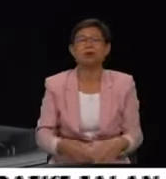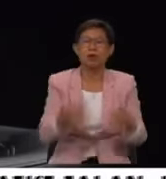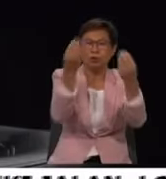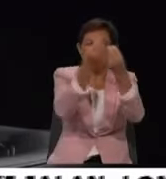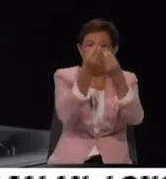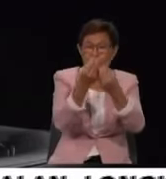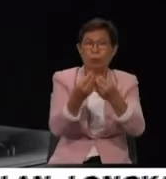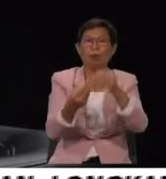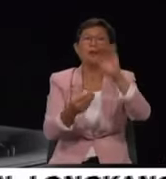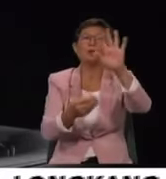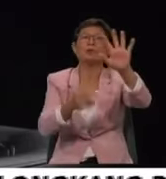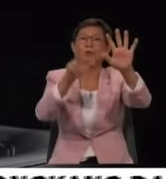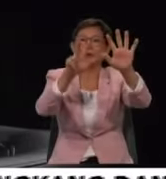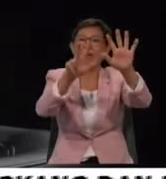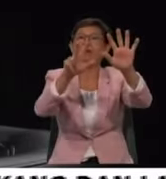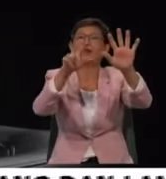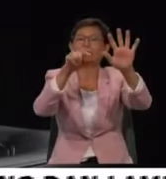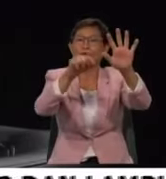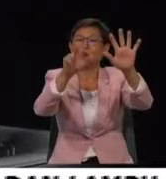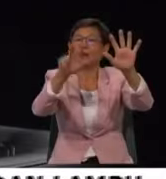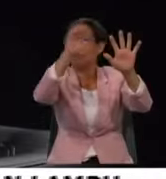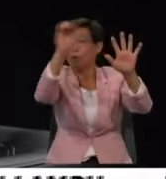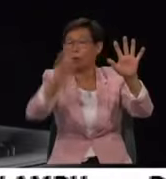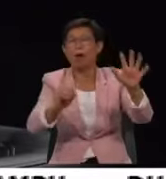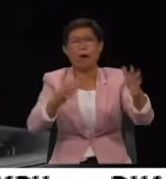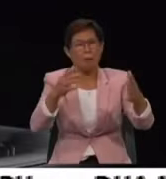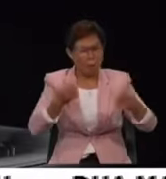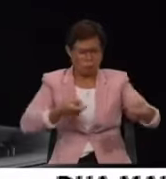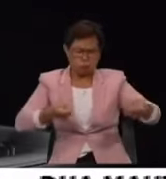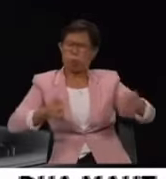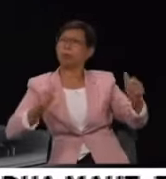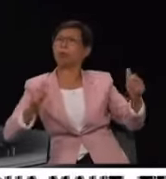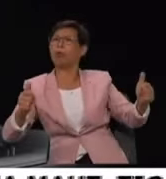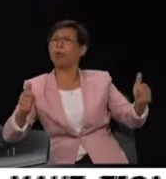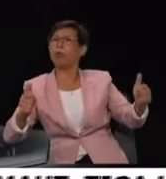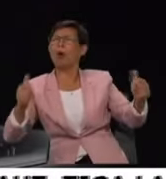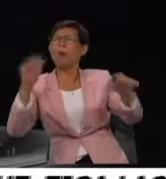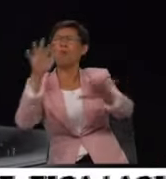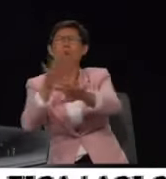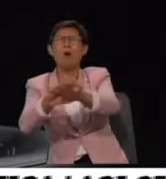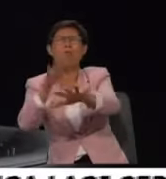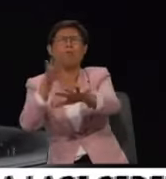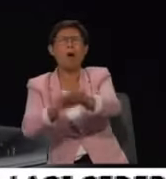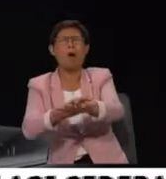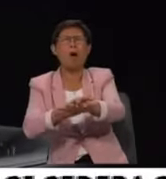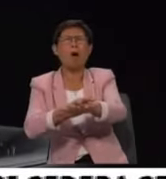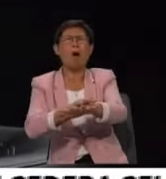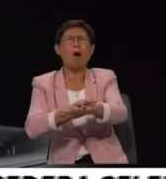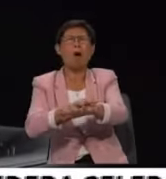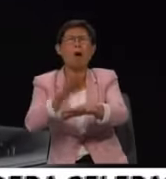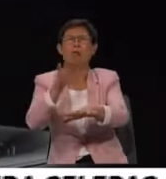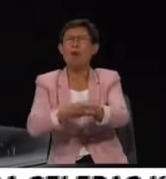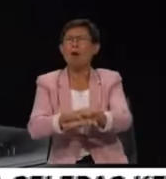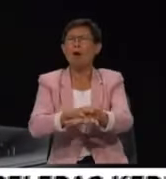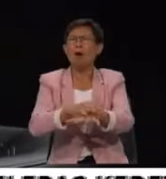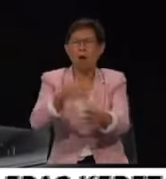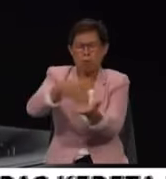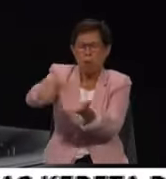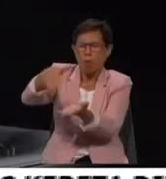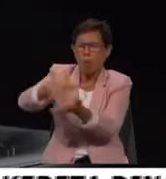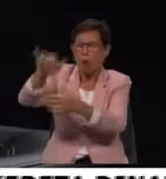pengangguran 53% tetapi keadaan masih terkawal sebab ramai yang telah kehilangan peluang-peluang pekerjaan